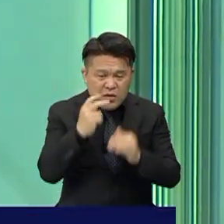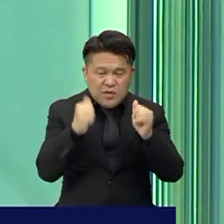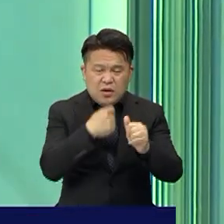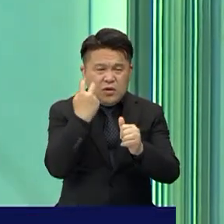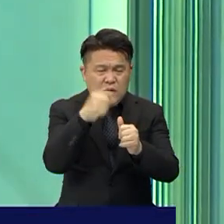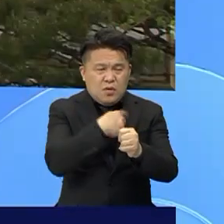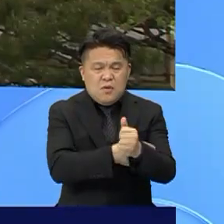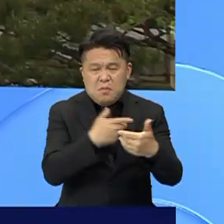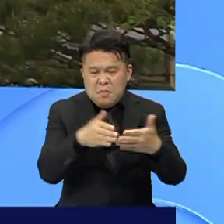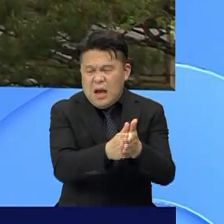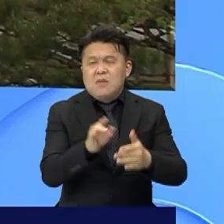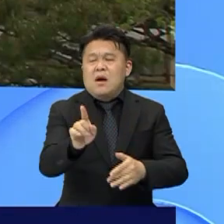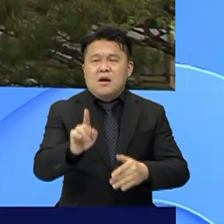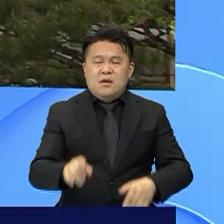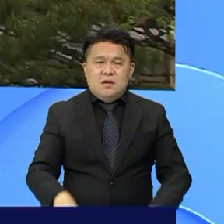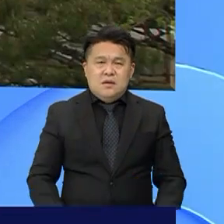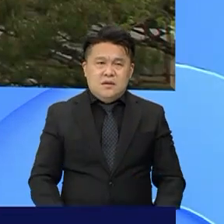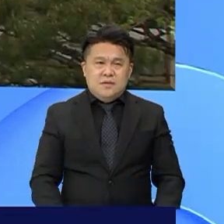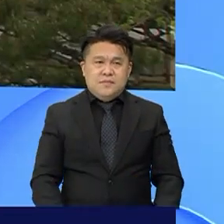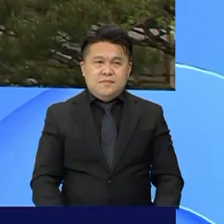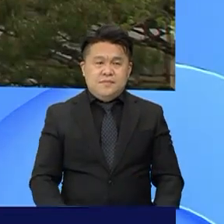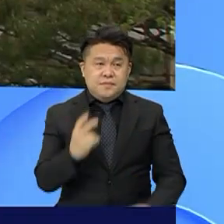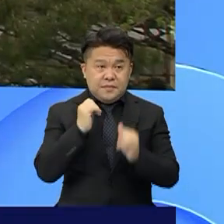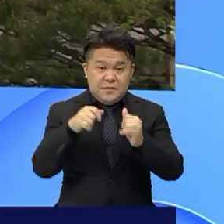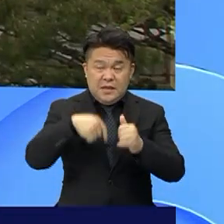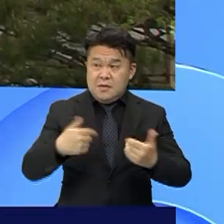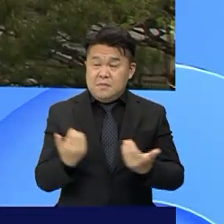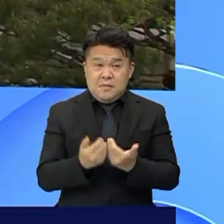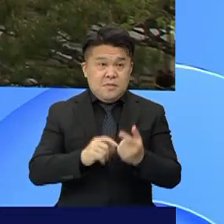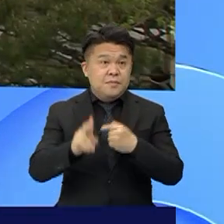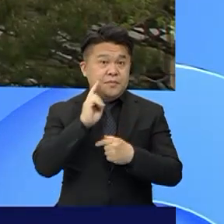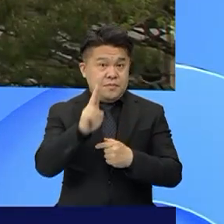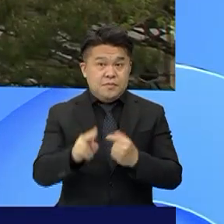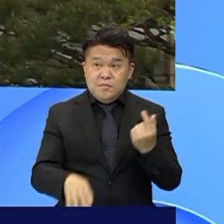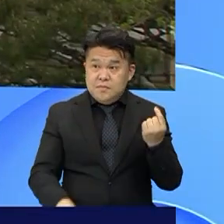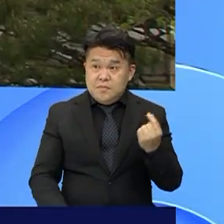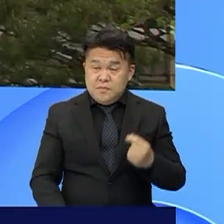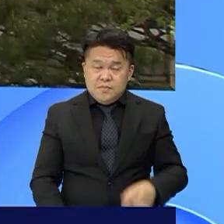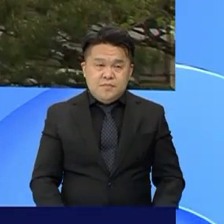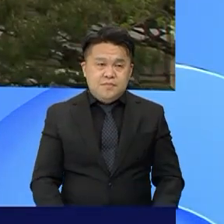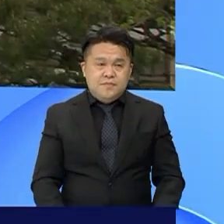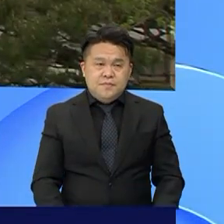내놨습니다. 네, 검찰 내부 반발도 더 격해지고 있다고요?